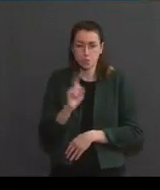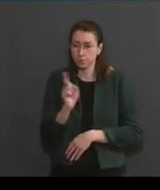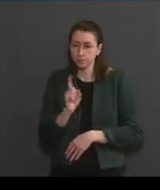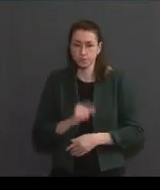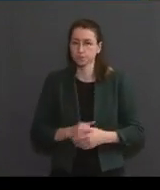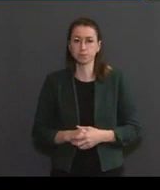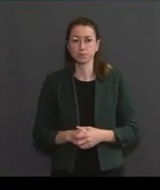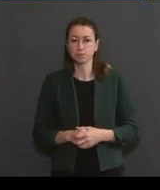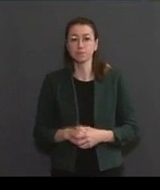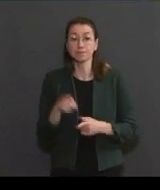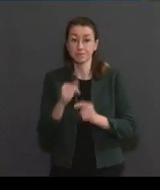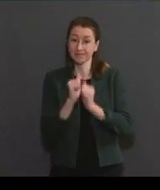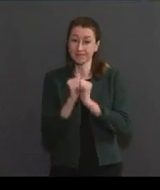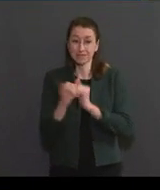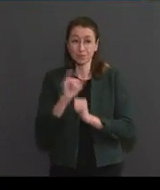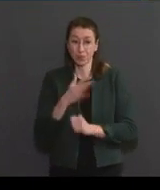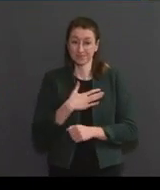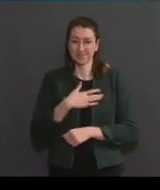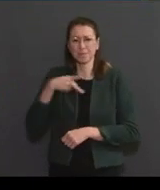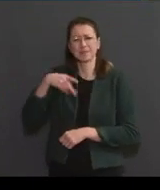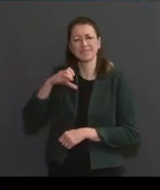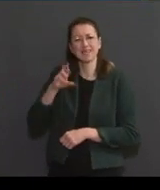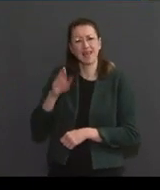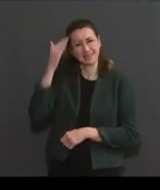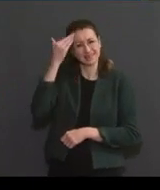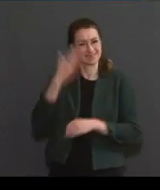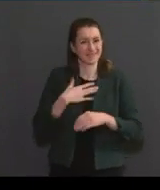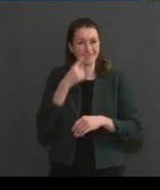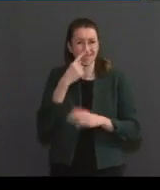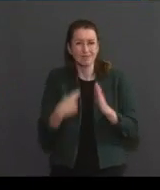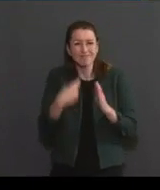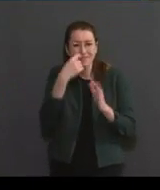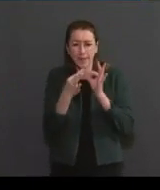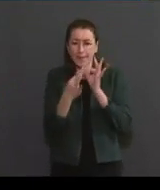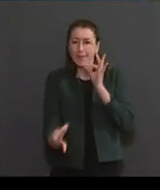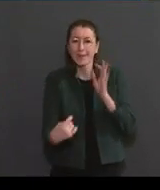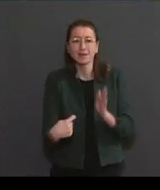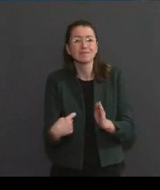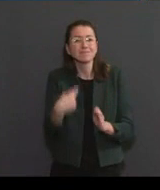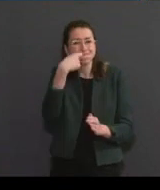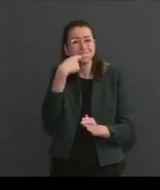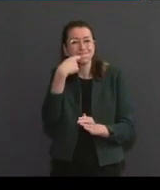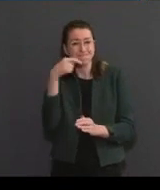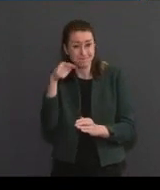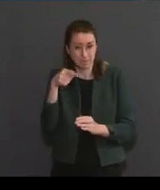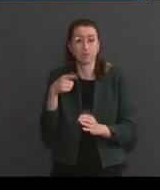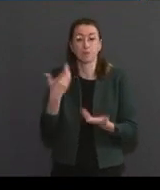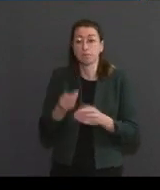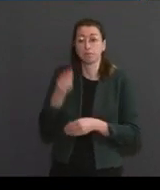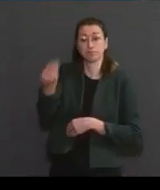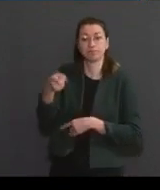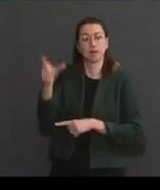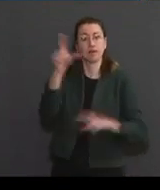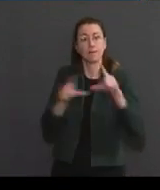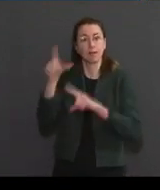test PCR, donc la tigette qu'on enfonce au niveau du nez et qui est après ça analysée au laboratoire dans une machine